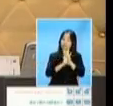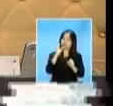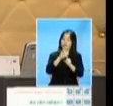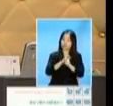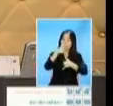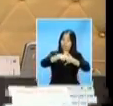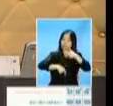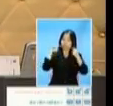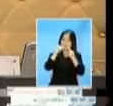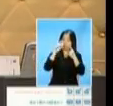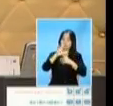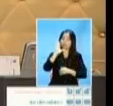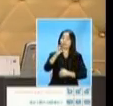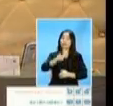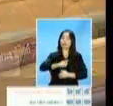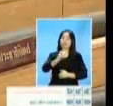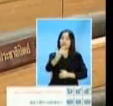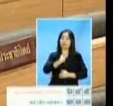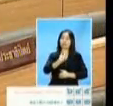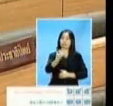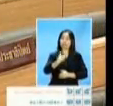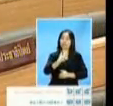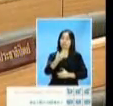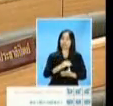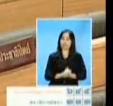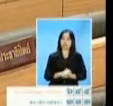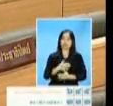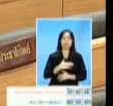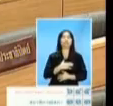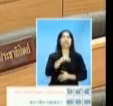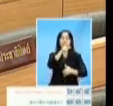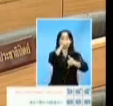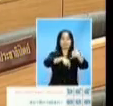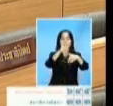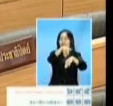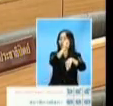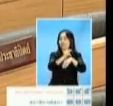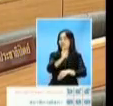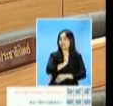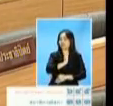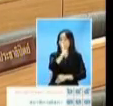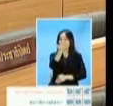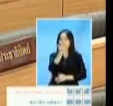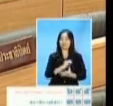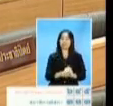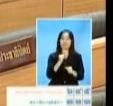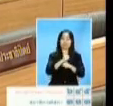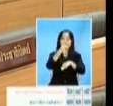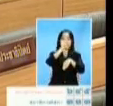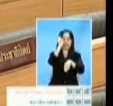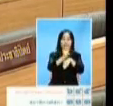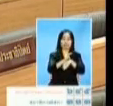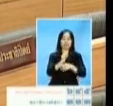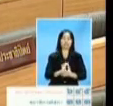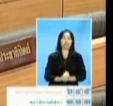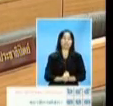ท่านเอาเพียง ท่านไม่มีบุคลิกหรือว่ามีความเป็นกลางทางการเมืองครับในการทำหน้าที่ประธานรัฐสภ